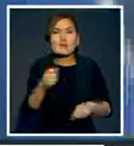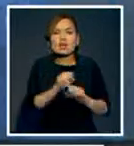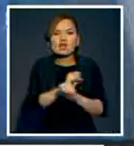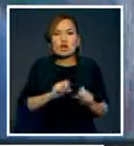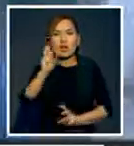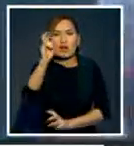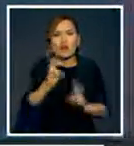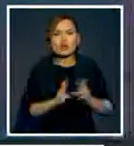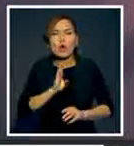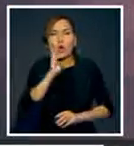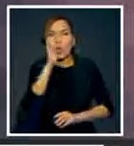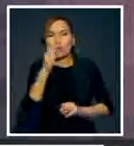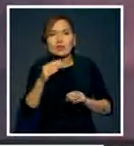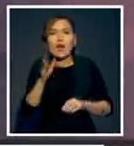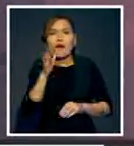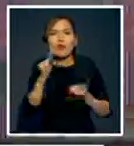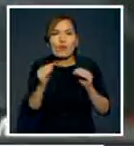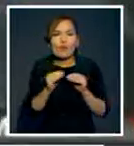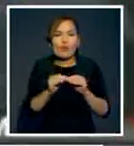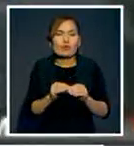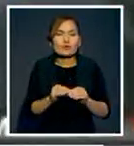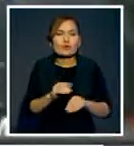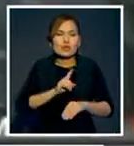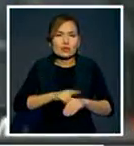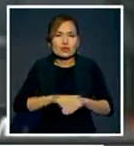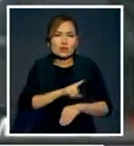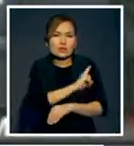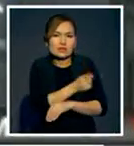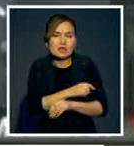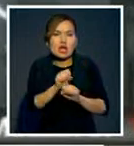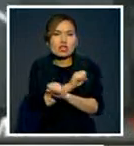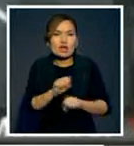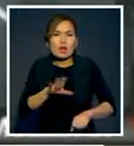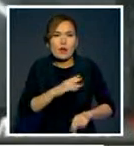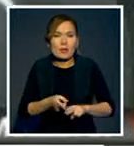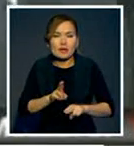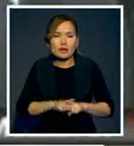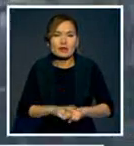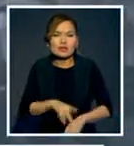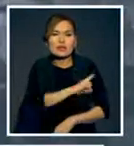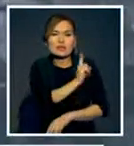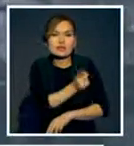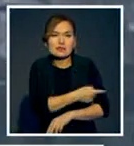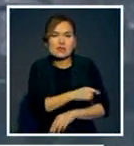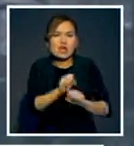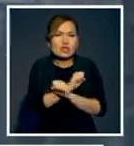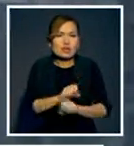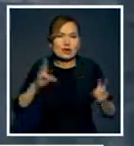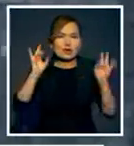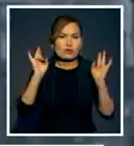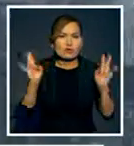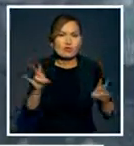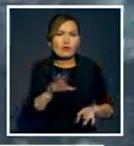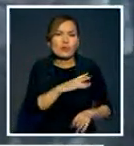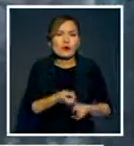жергілікті уақытпен таңғы сағат 10-да, екіншісі арада 3 сағат өткенде болды. Алапат дүмпудің жаңғырығы бірнеше шақырымға жеткен.